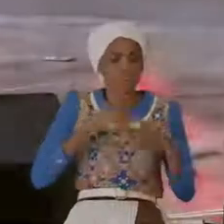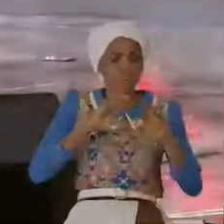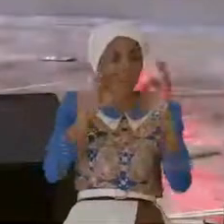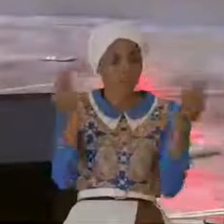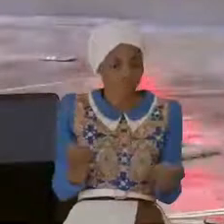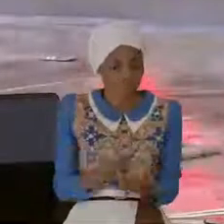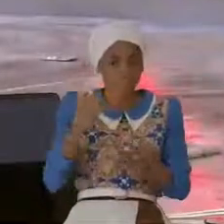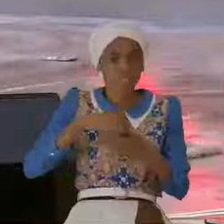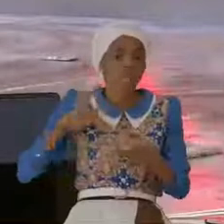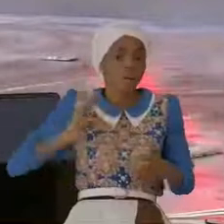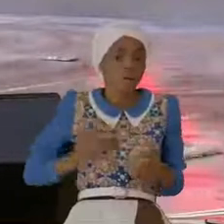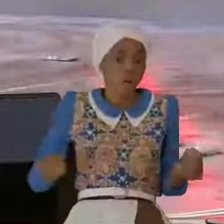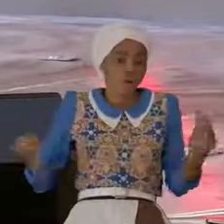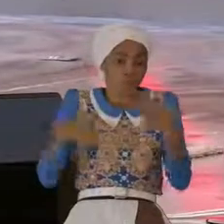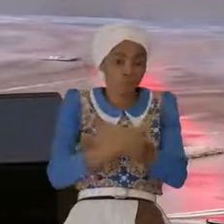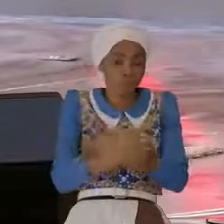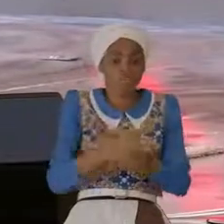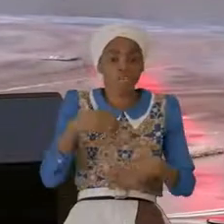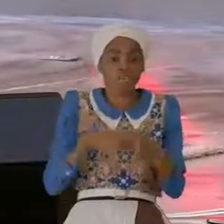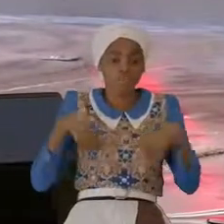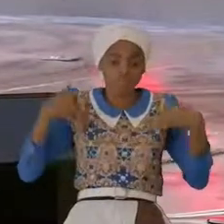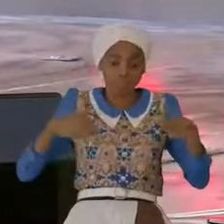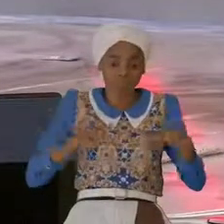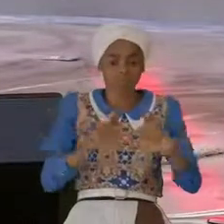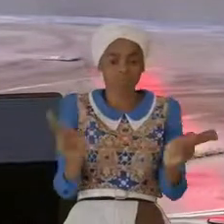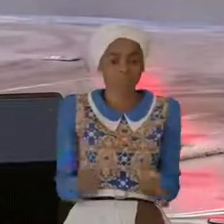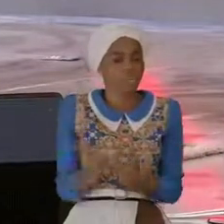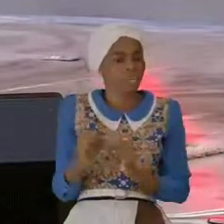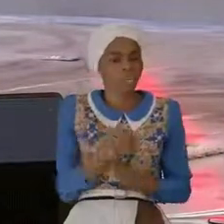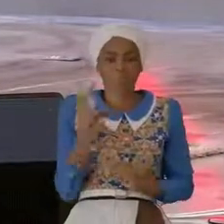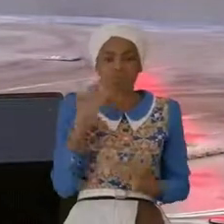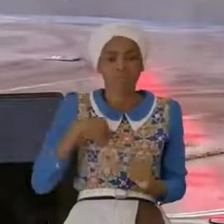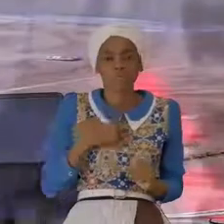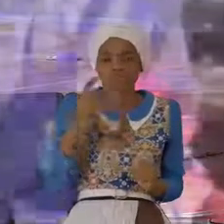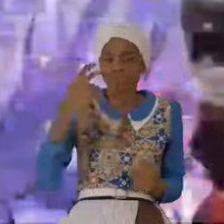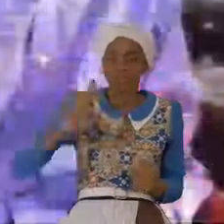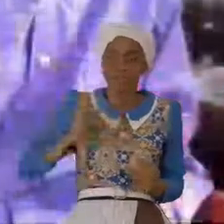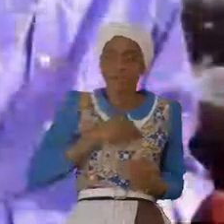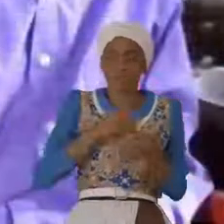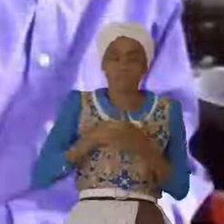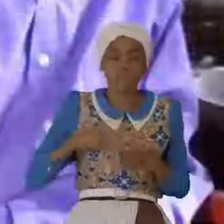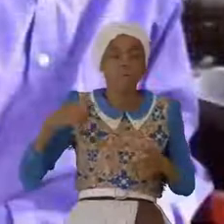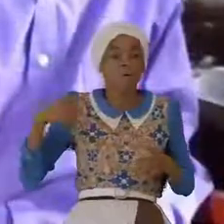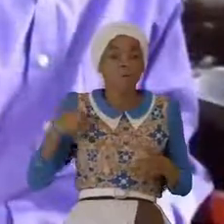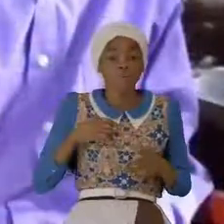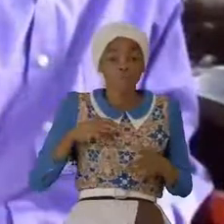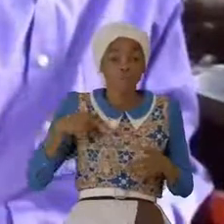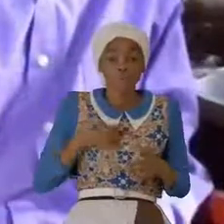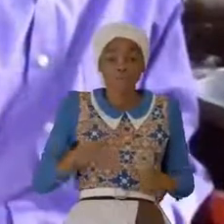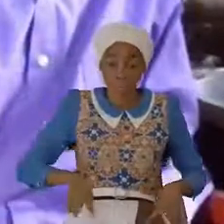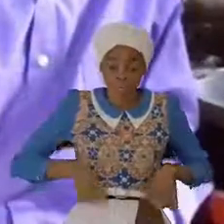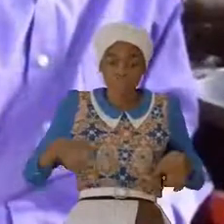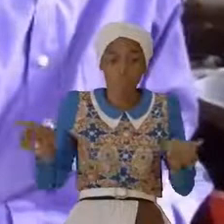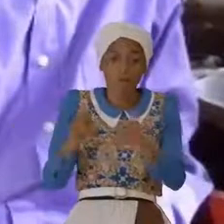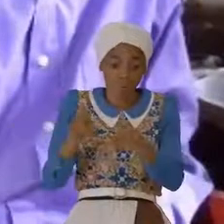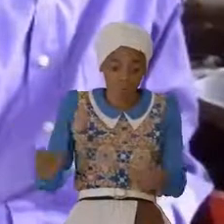bureau, dans les lieux publics, partout où nous trouvons, nous vivons selon ce que nous